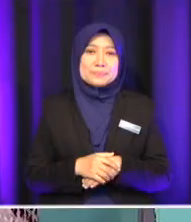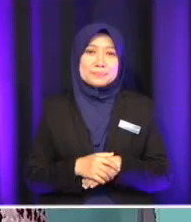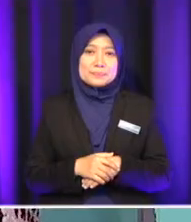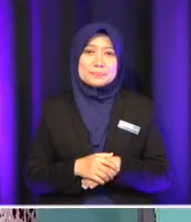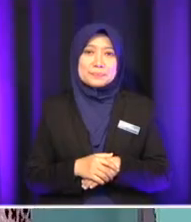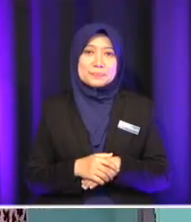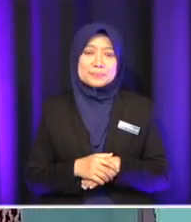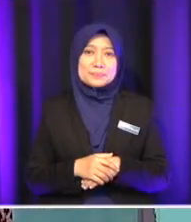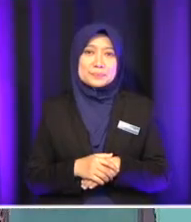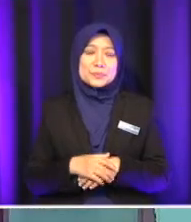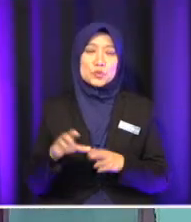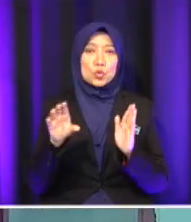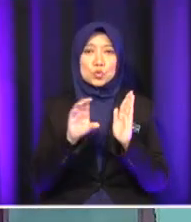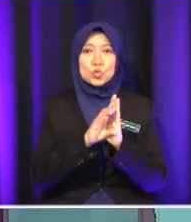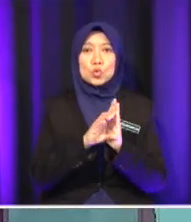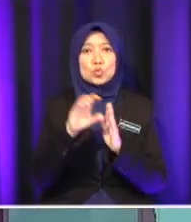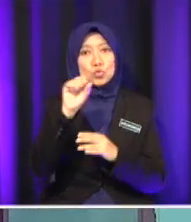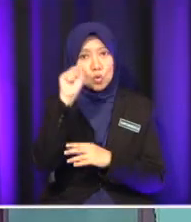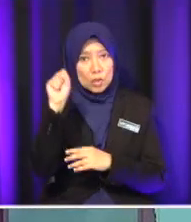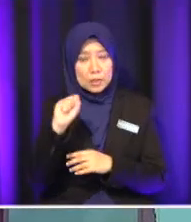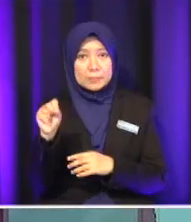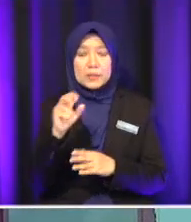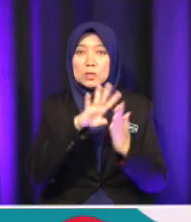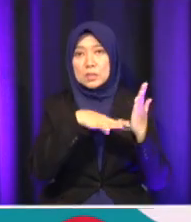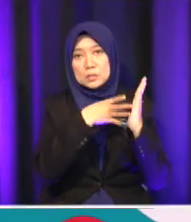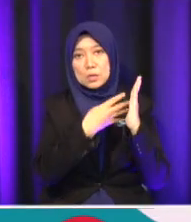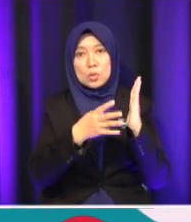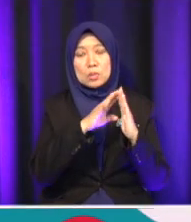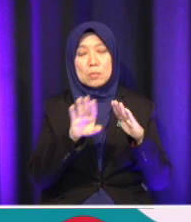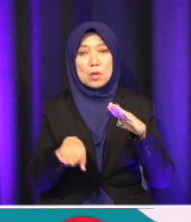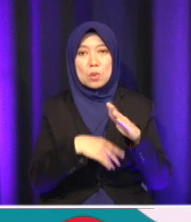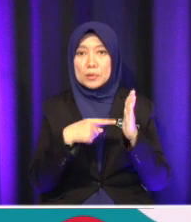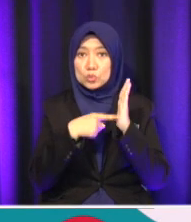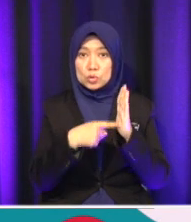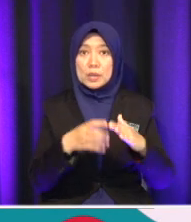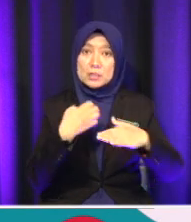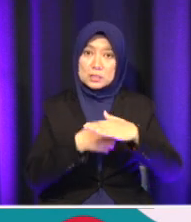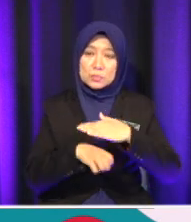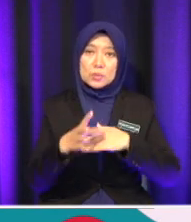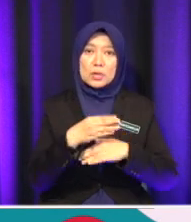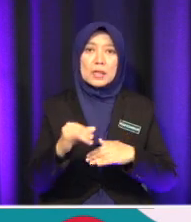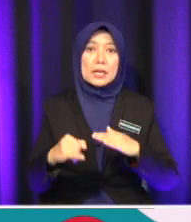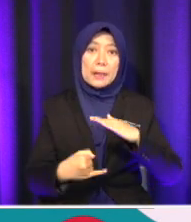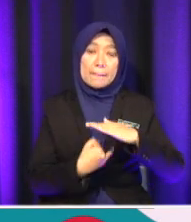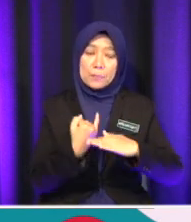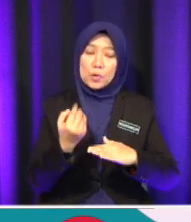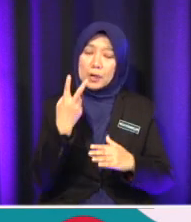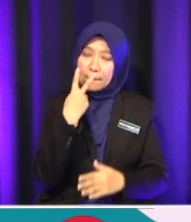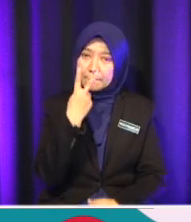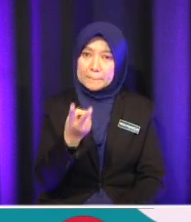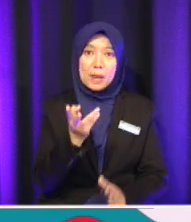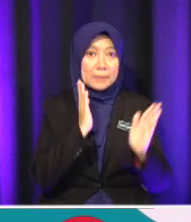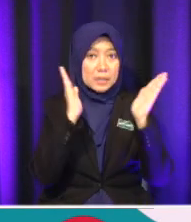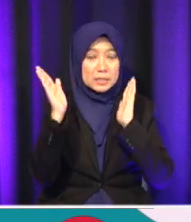contoh soal dan seterusnya jadwal di bawah menunjukkan export dan impor nampak Malaysia pada